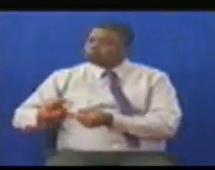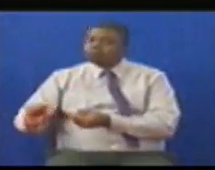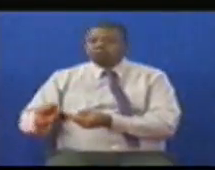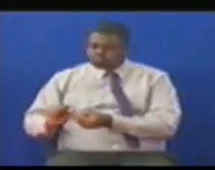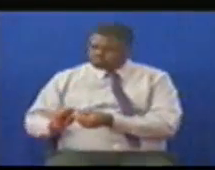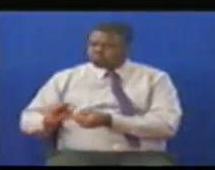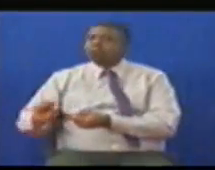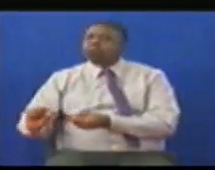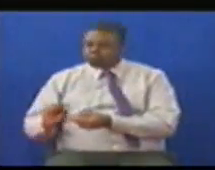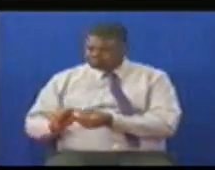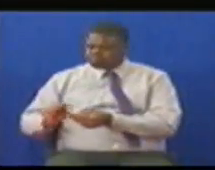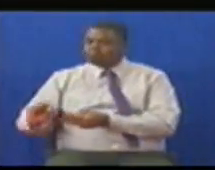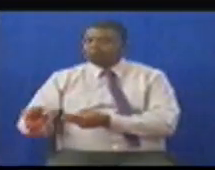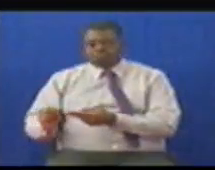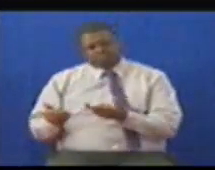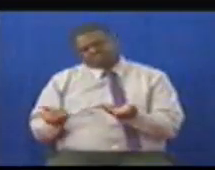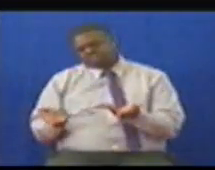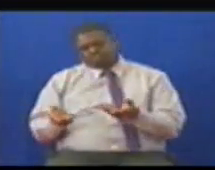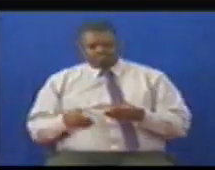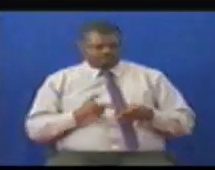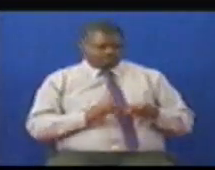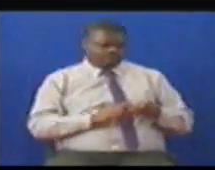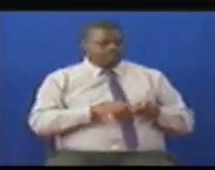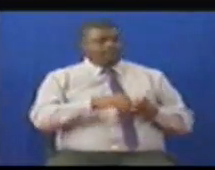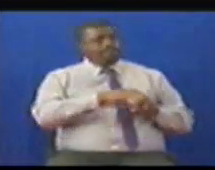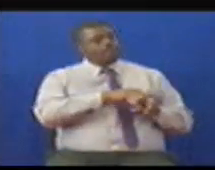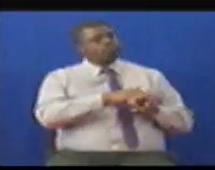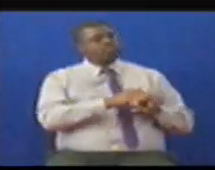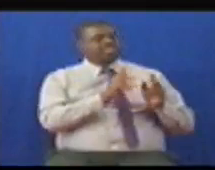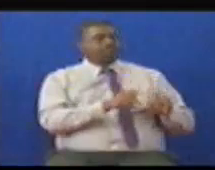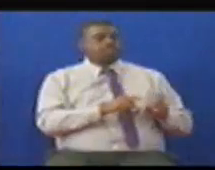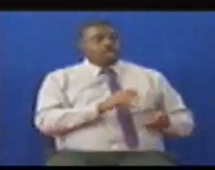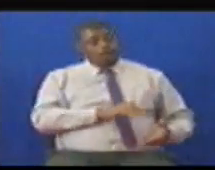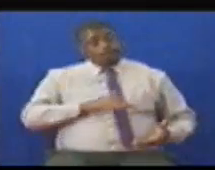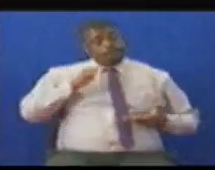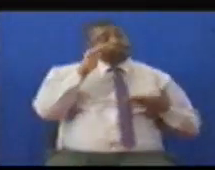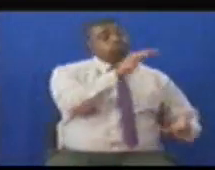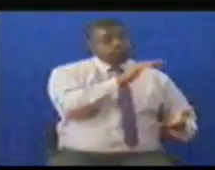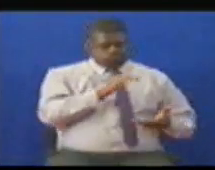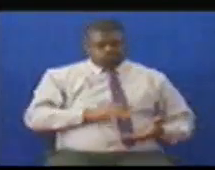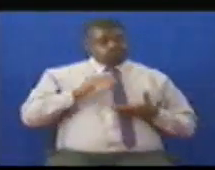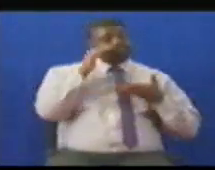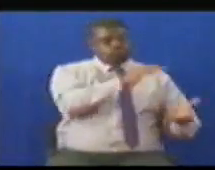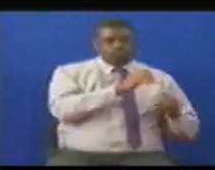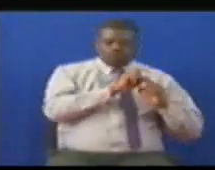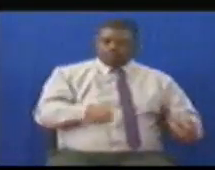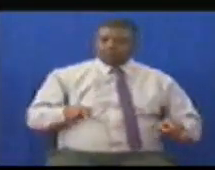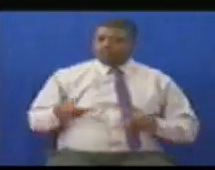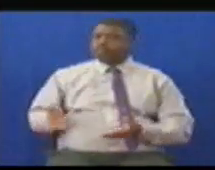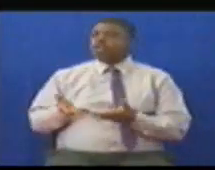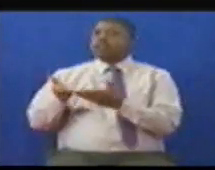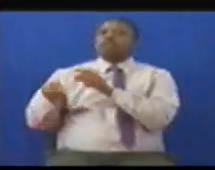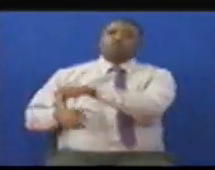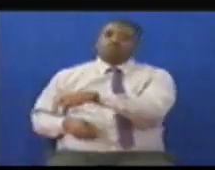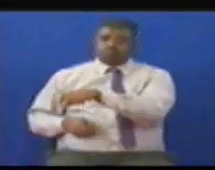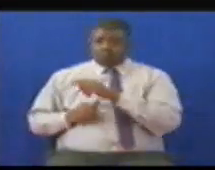plan. Mbili, fedha za matumizi ya kawaida zinatolewa kwa kiasi kikubwa ikilinganishwa na fedha za maendeleo. Matumizi ya kawaida